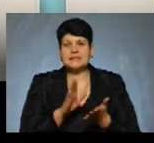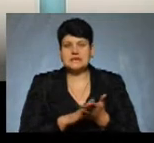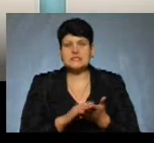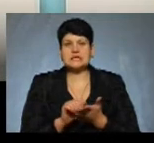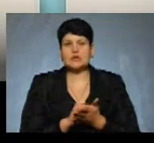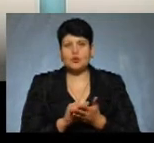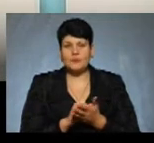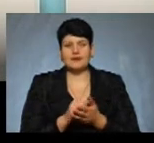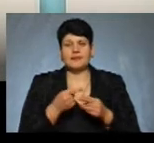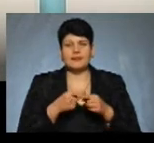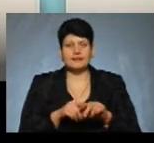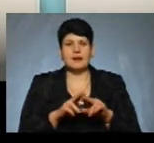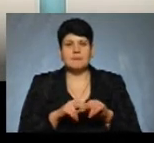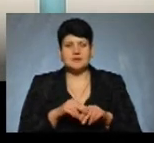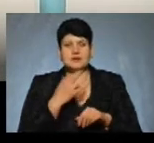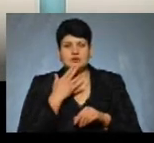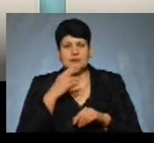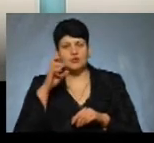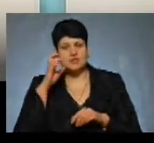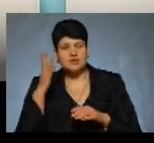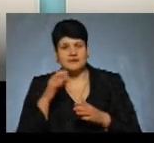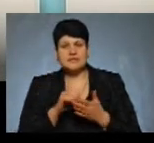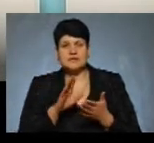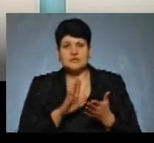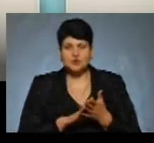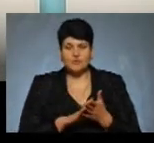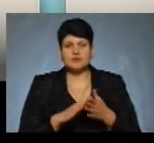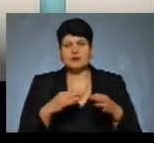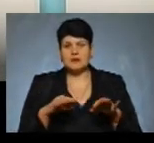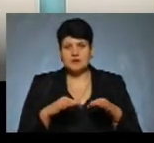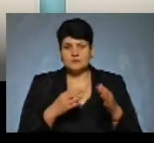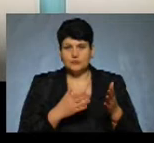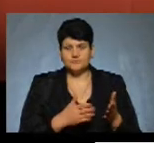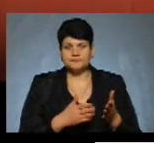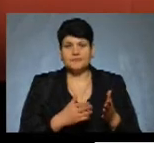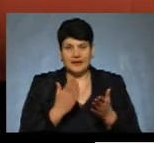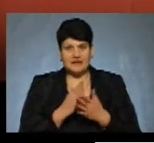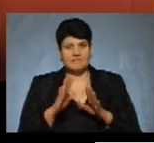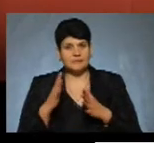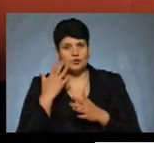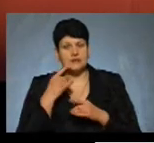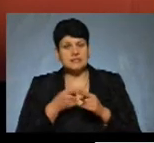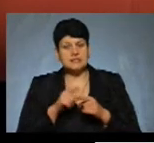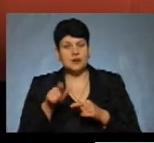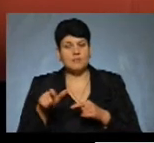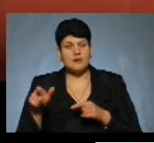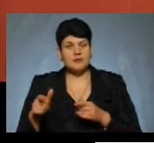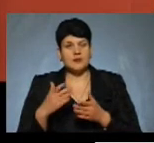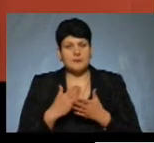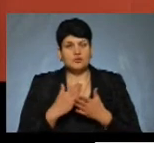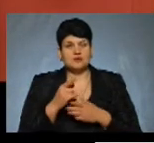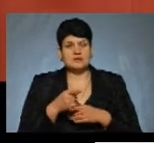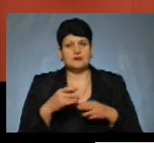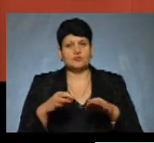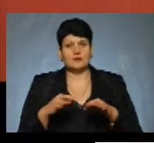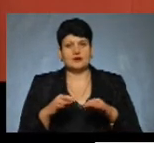документ, тобто техпаспорт іноземної держави, в якій зареєстрований даний транспортний засіб. Є випадки, коли ці громадяни маючи такі автівки,